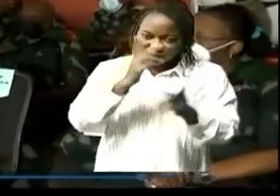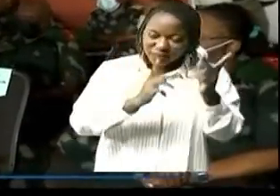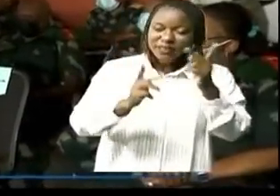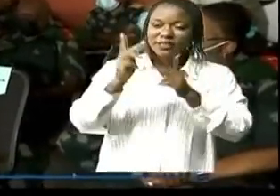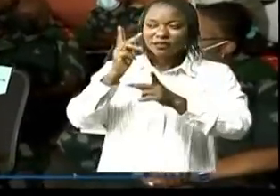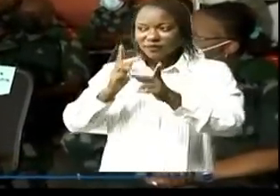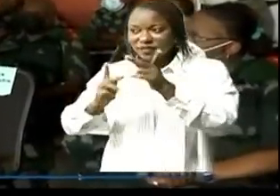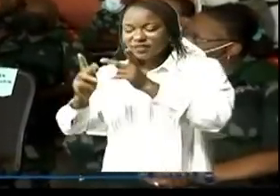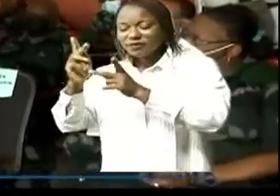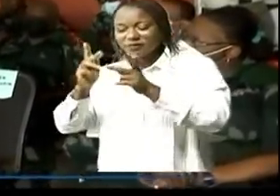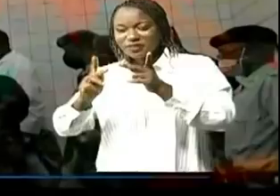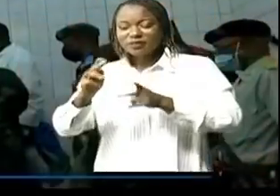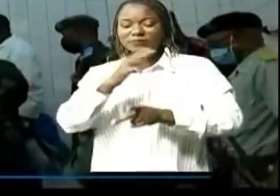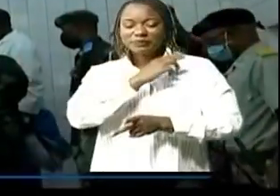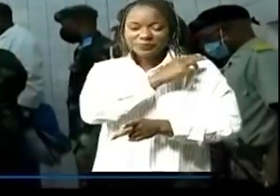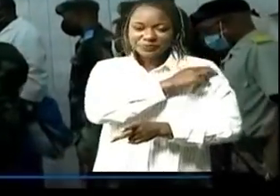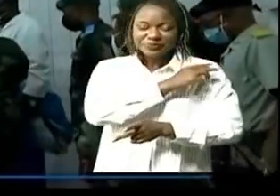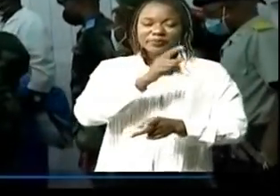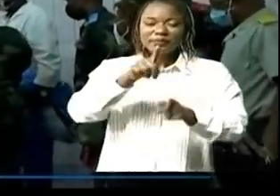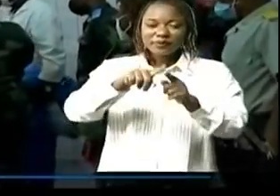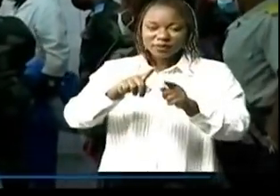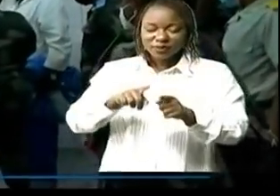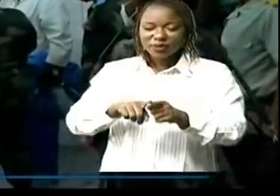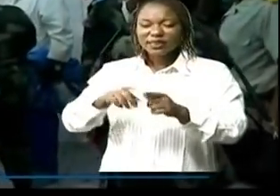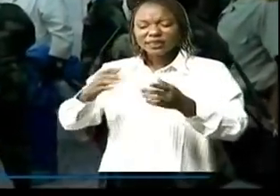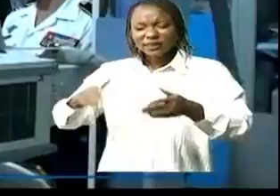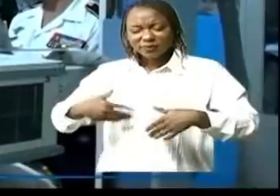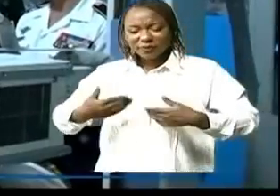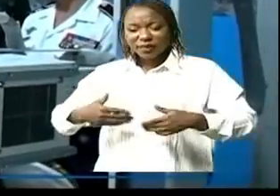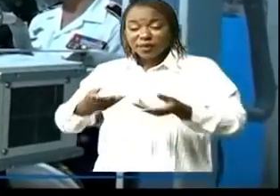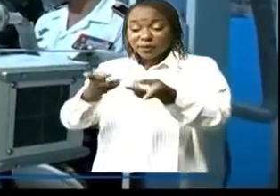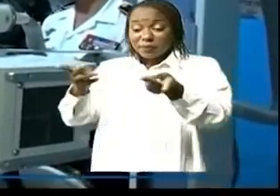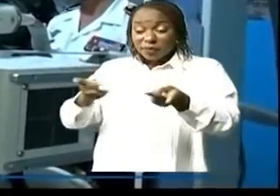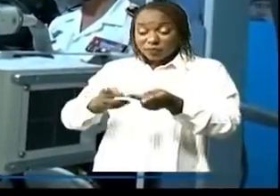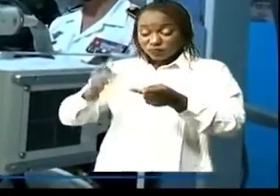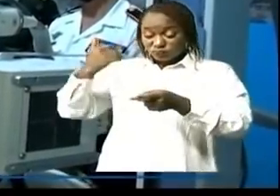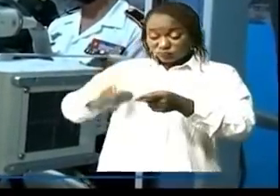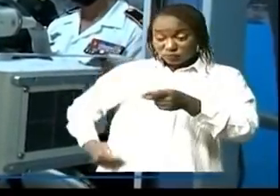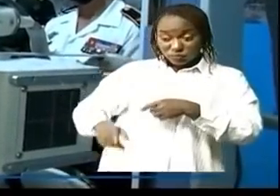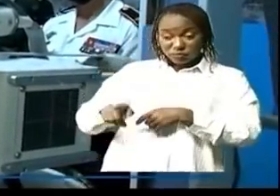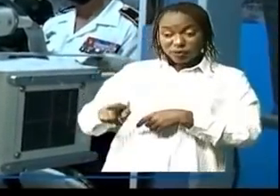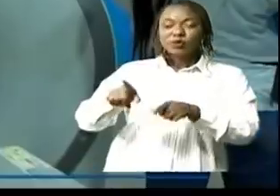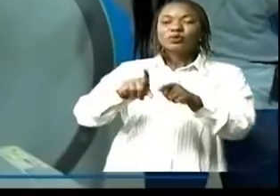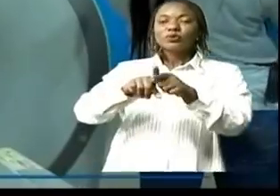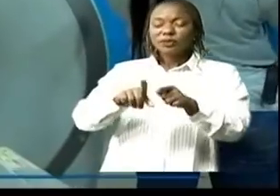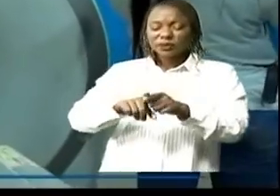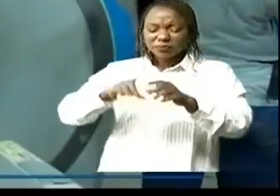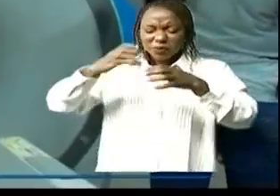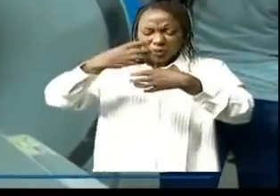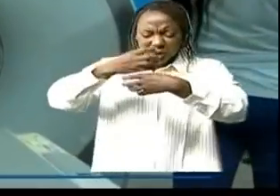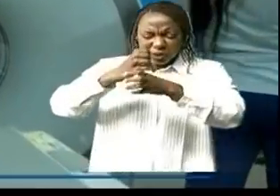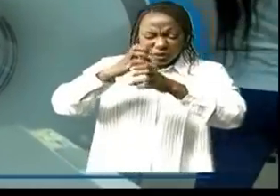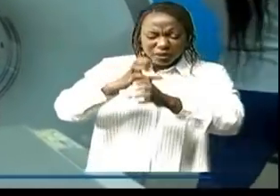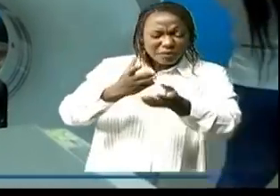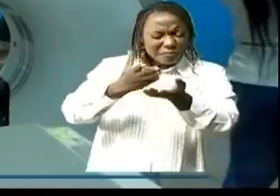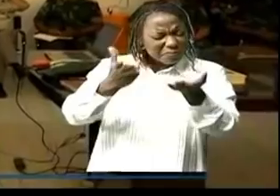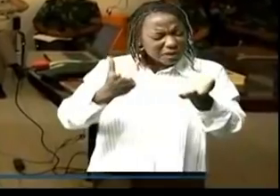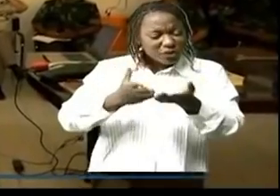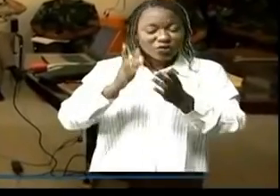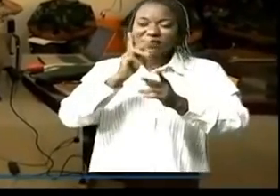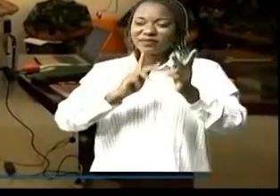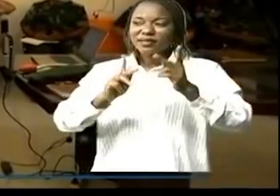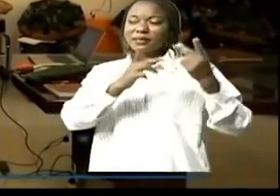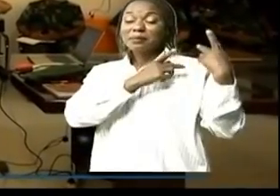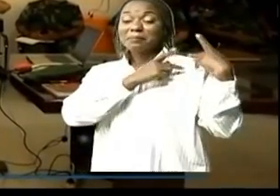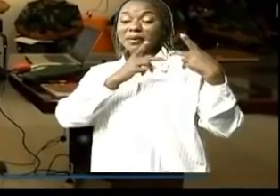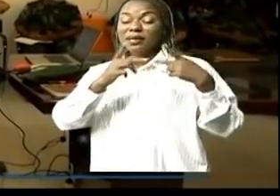général Alain Puy-Dupin a visité les blocs opératoires, services de réanimation et d'imagerie et services d'anesthésie. Au cours